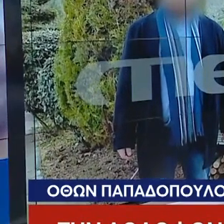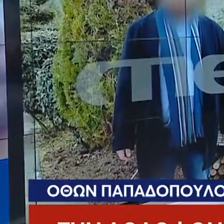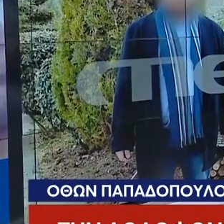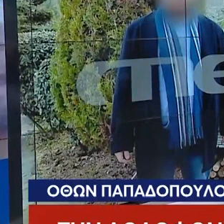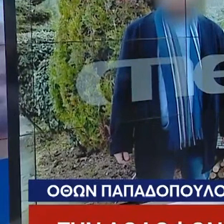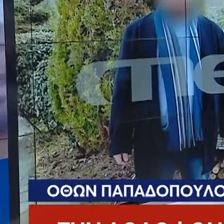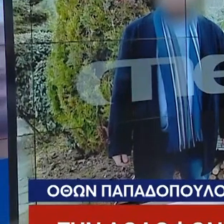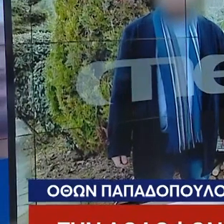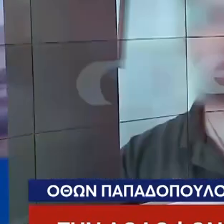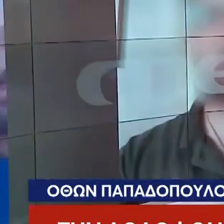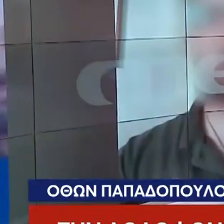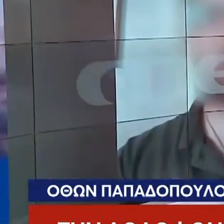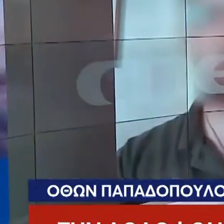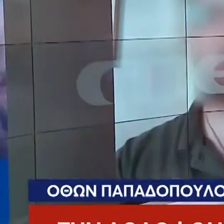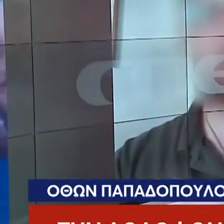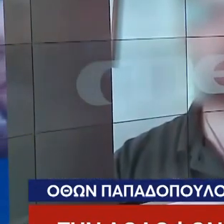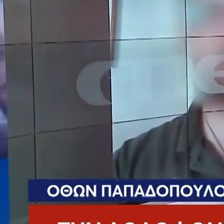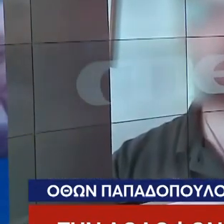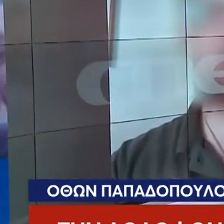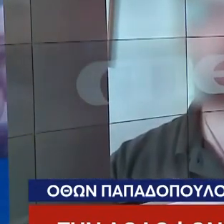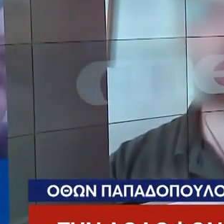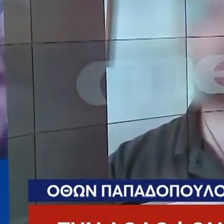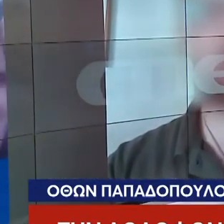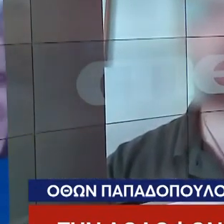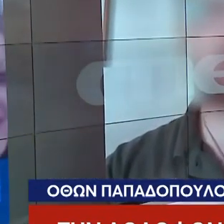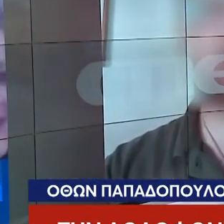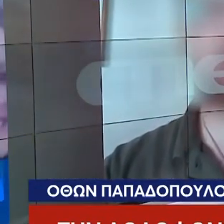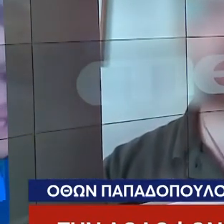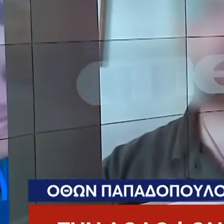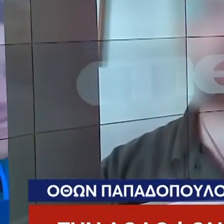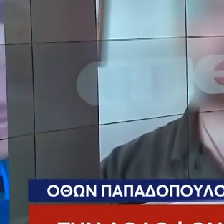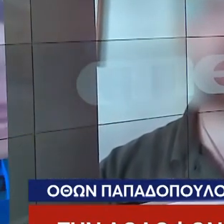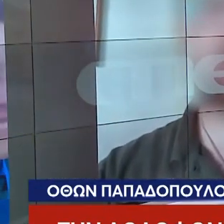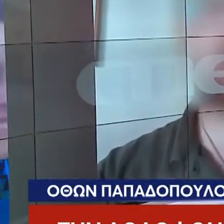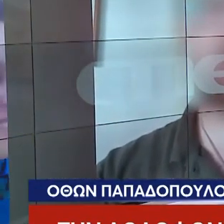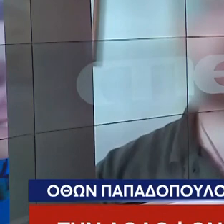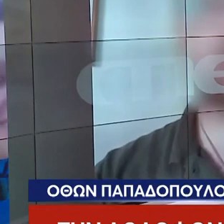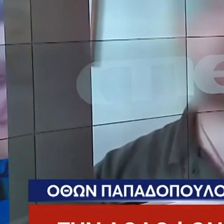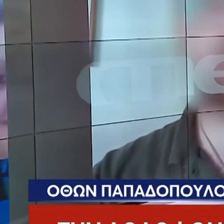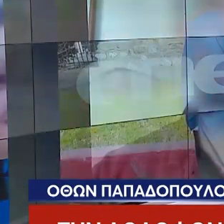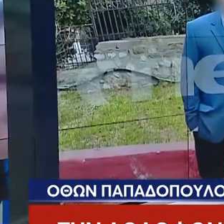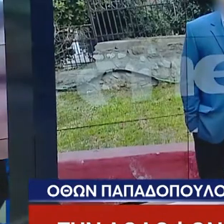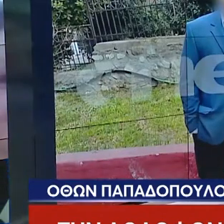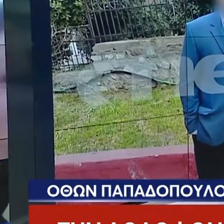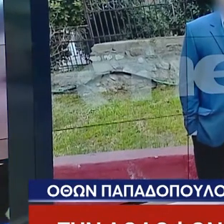και ξεφορτώθηκαν το πτώμα, γιατί πήγε και έσβησε όλα τα ίχνη, αν δεν είναι συνένοχος σε αυτήν την ιστορία.